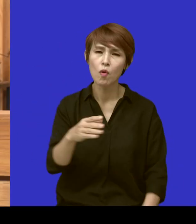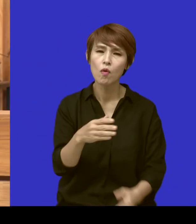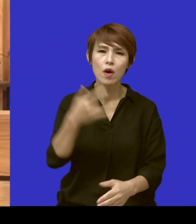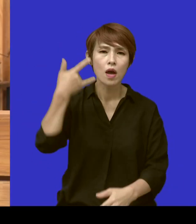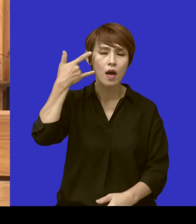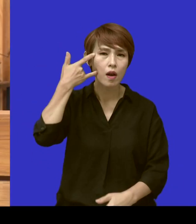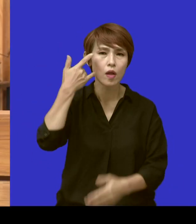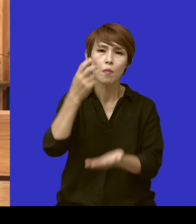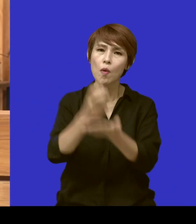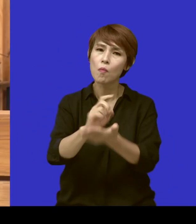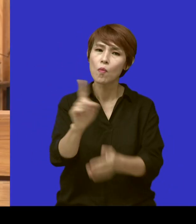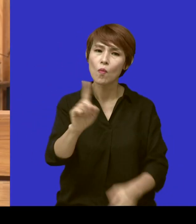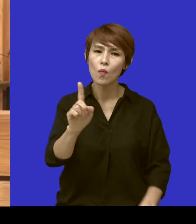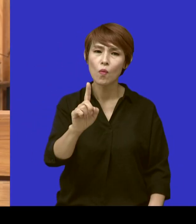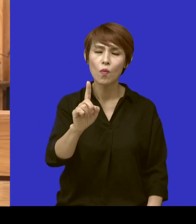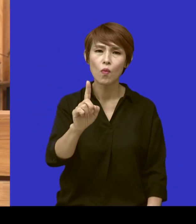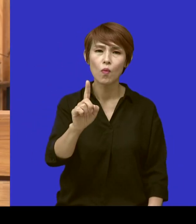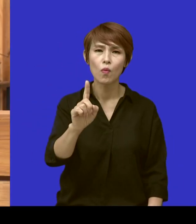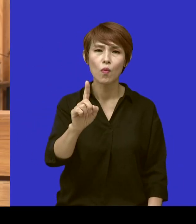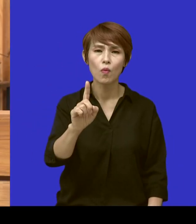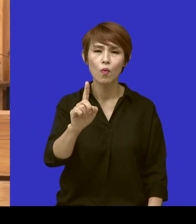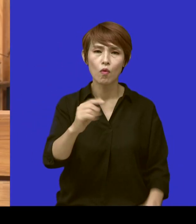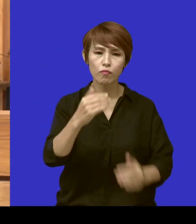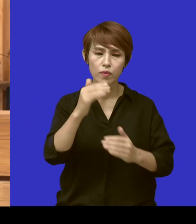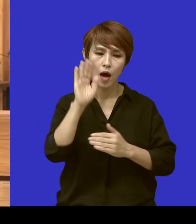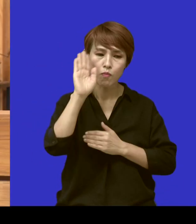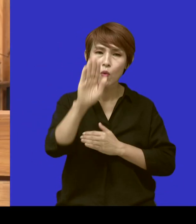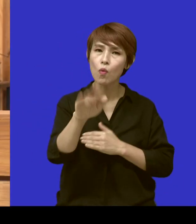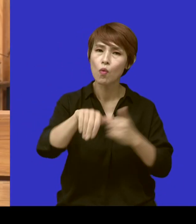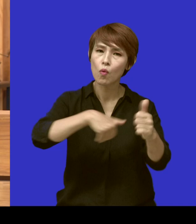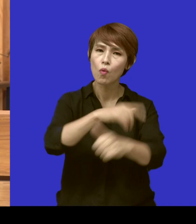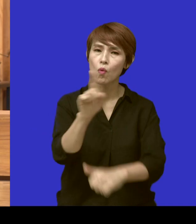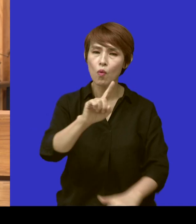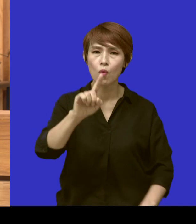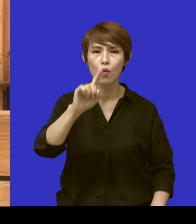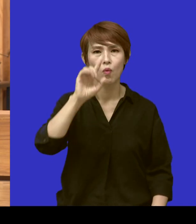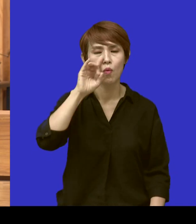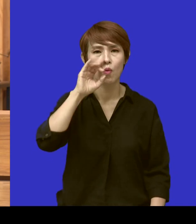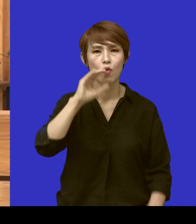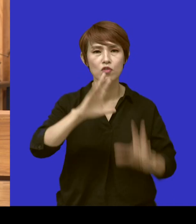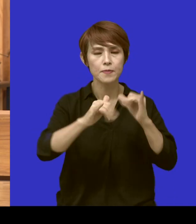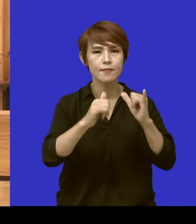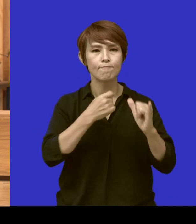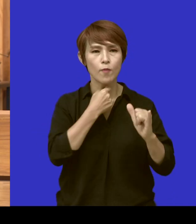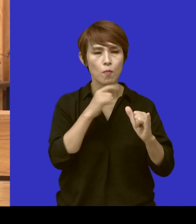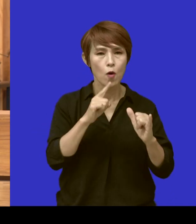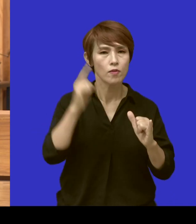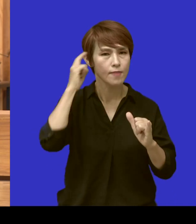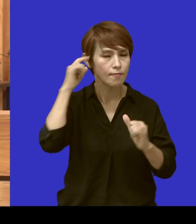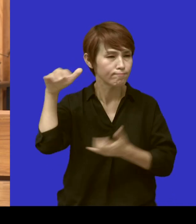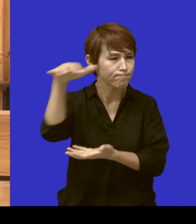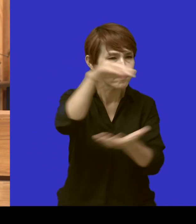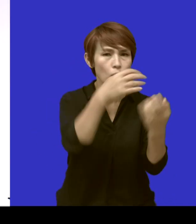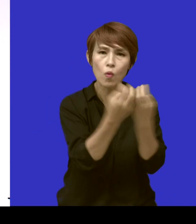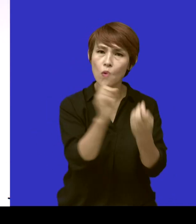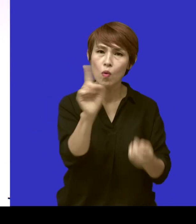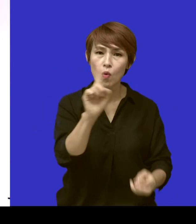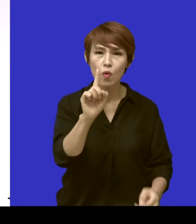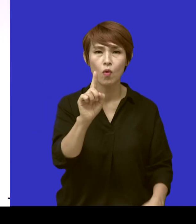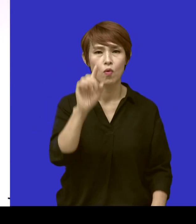법이고 어떻게 진행이 돼야 하는지 어떻게 국민들의 의견을 수렴할 수 있는지 좀 설명해 주시겠어요?